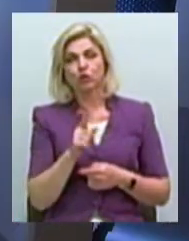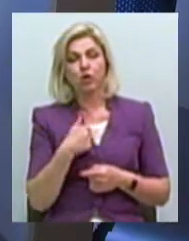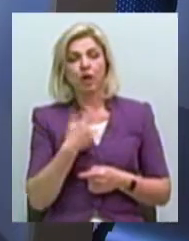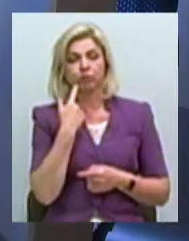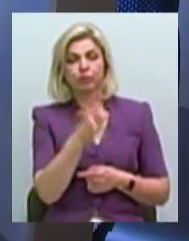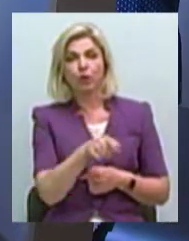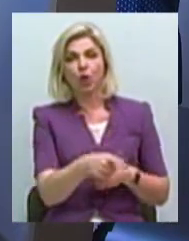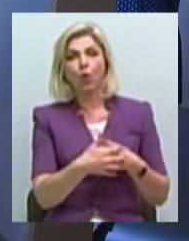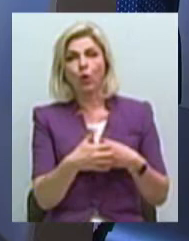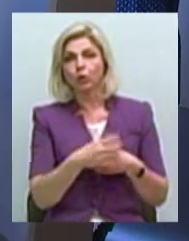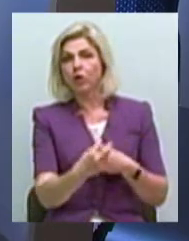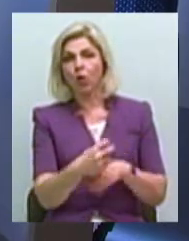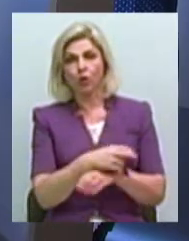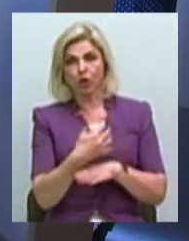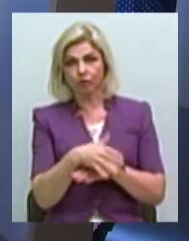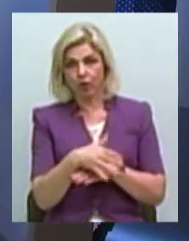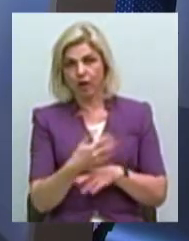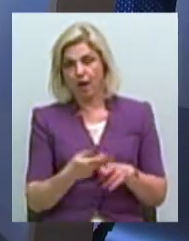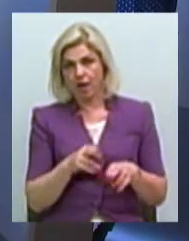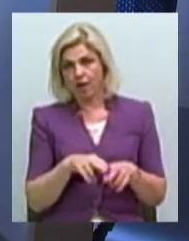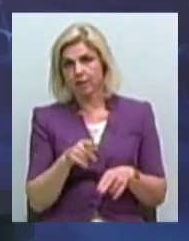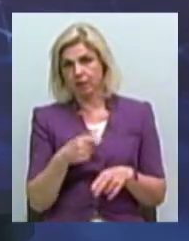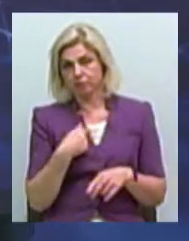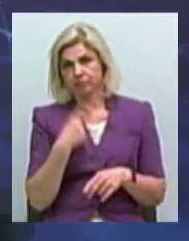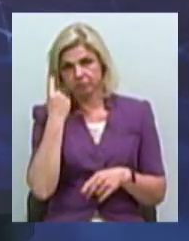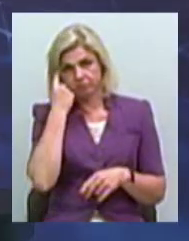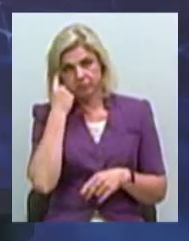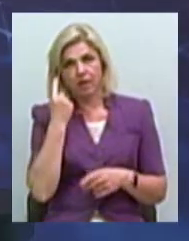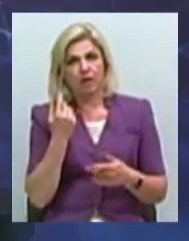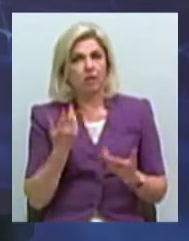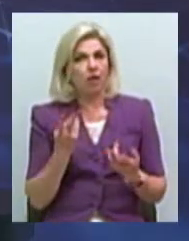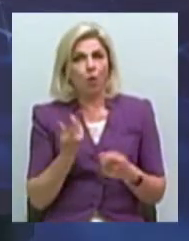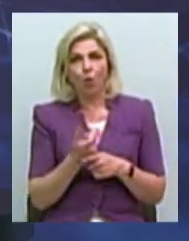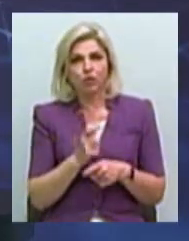той не заходив в подвір'я, то це, в першу чергу, викликає в мене якесь